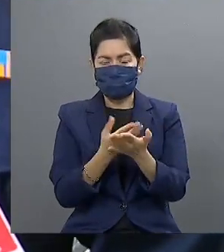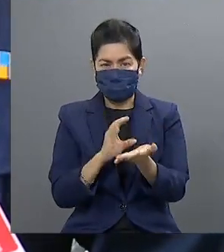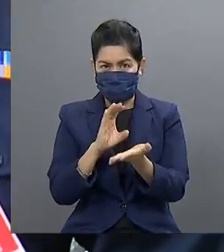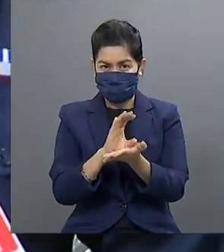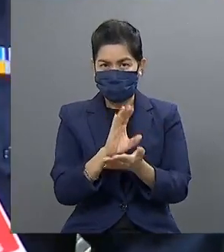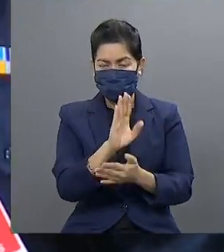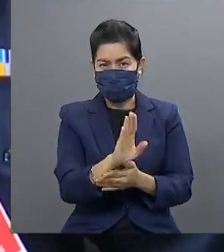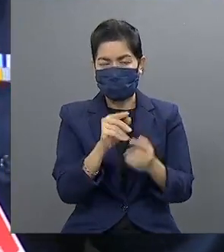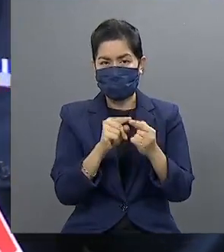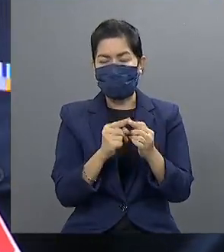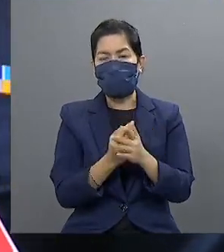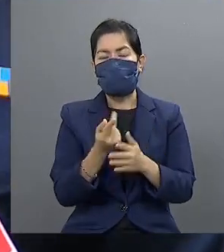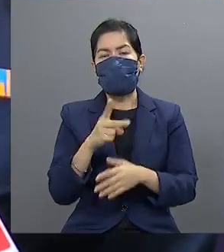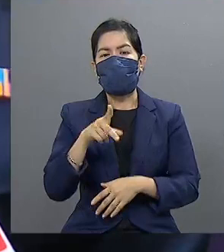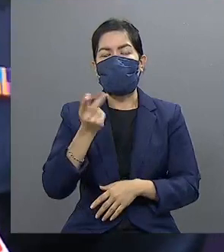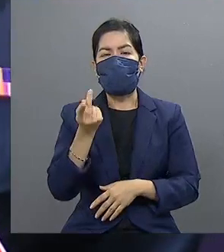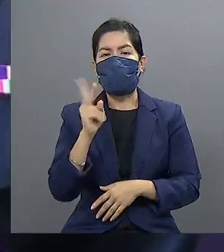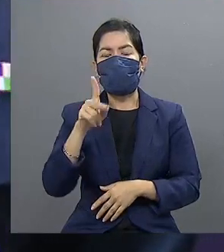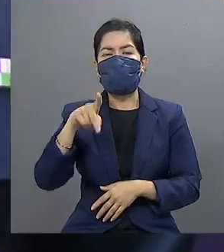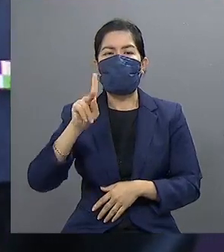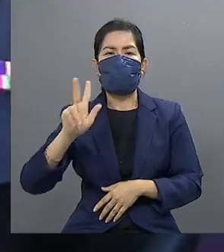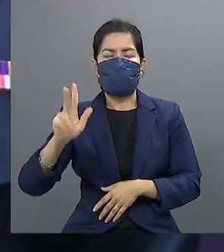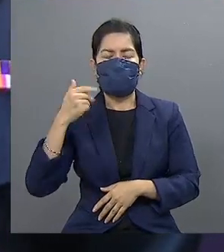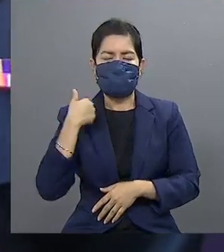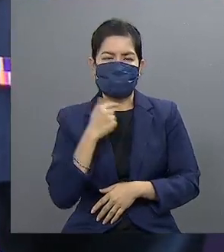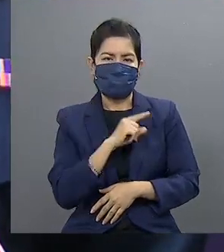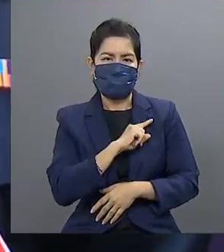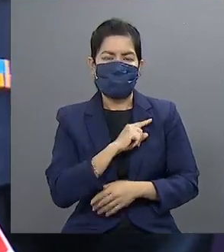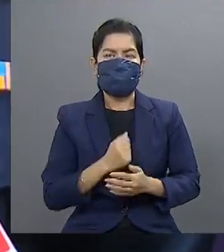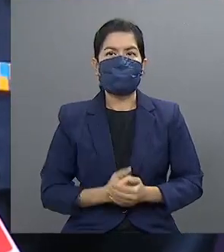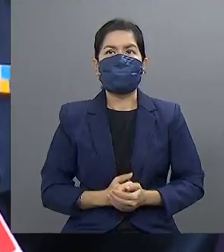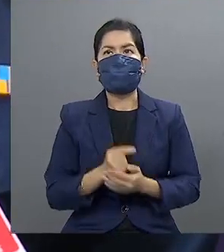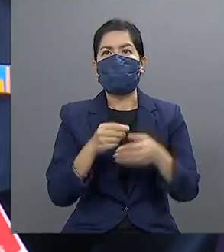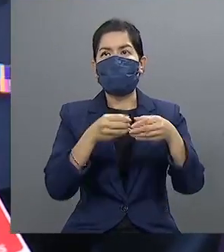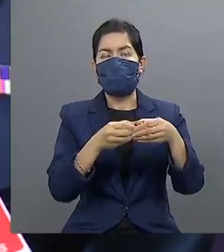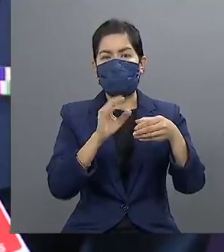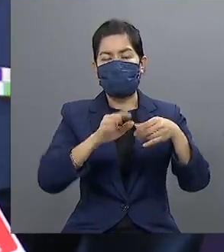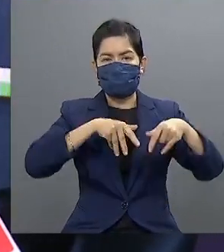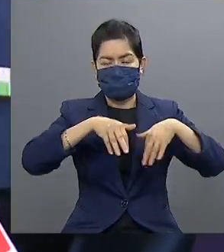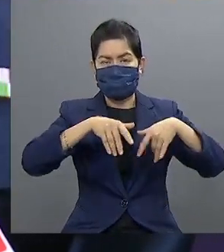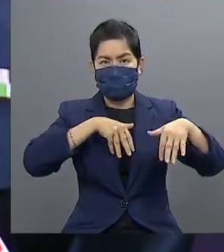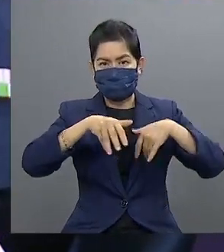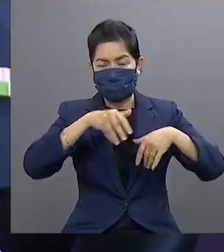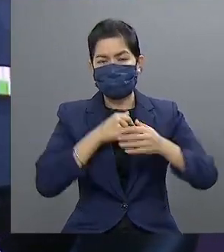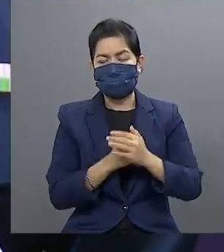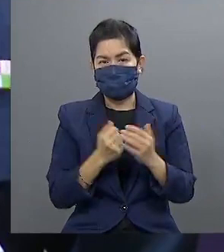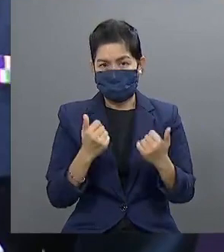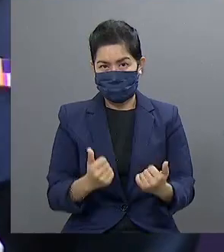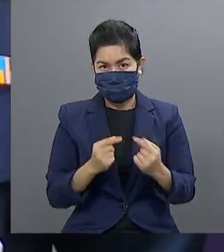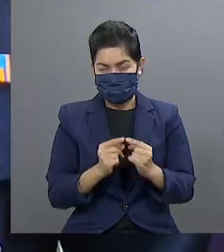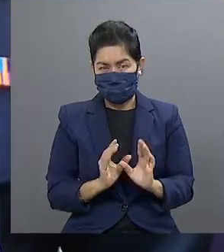นะครับในส่วนของพี่น้องประชาชนที่ได้เดินทางมาที่สำนักงานคปภ.ในวันนี้